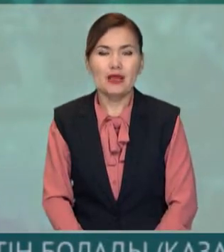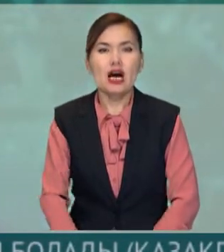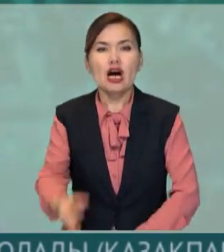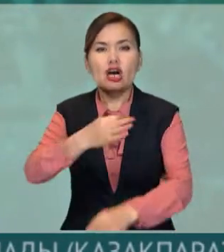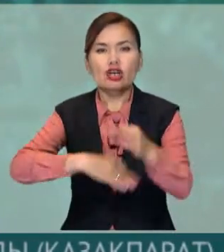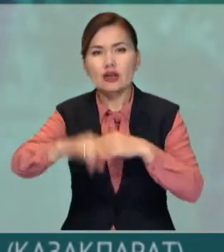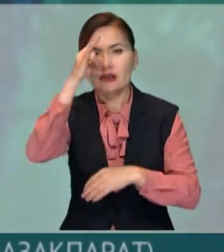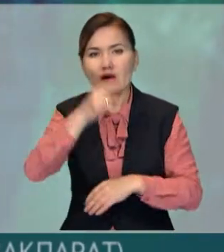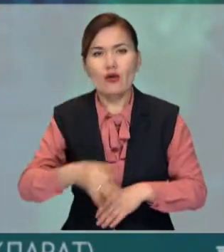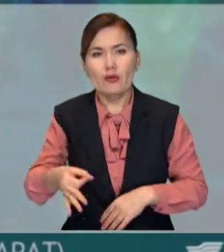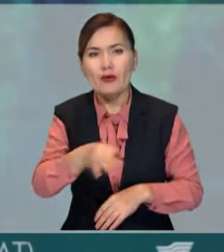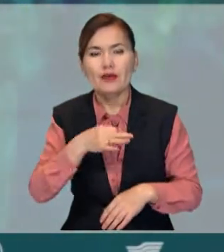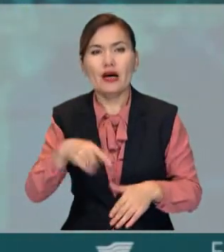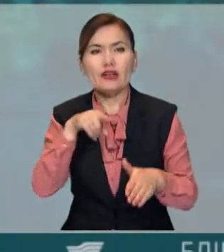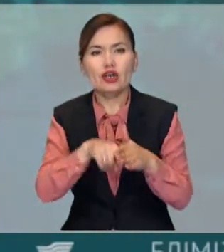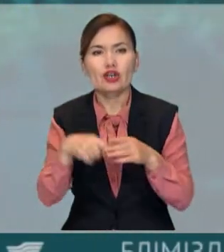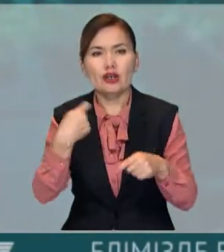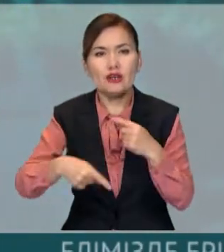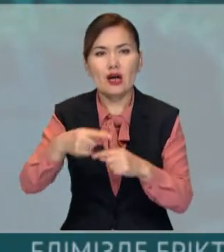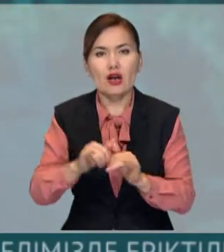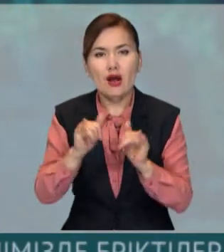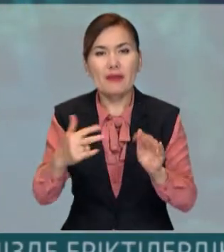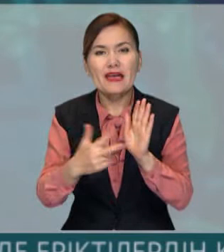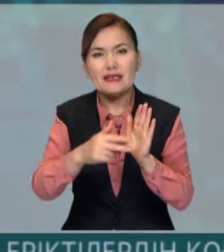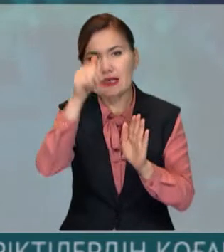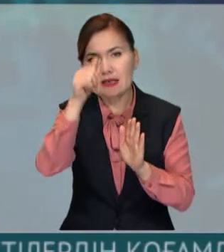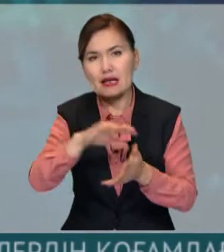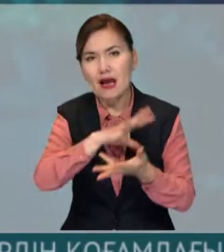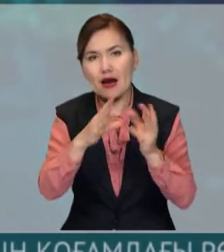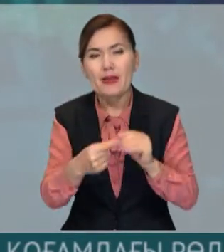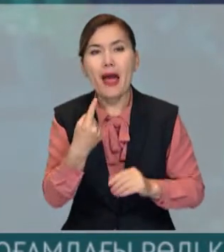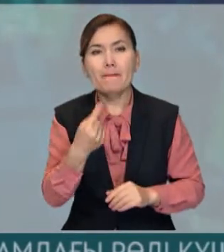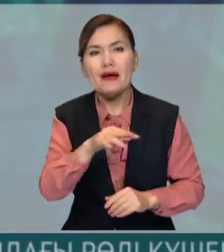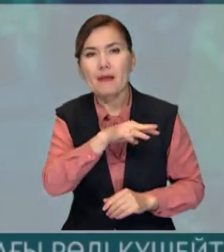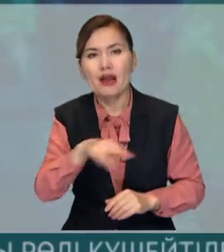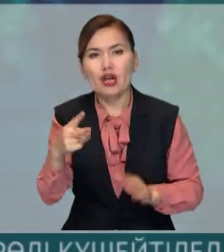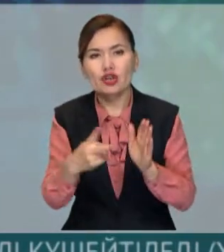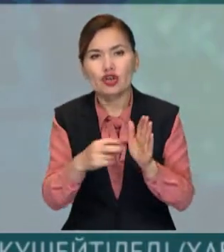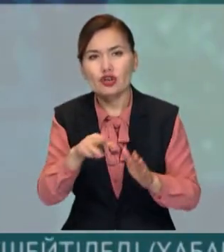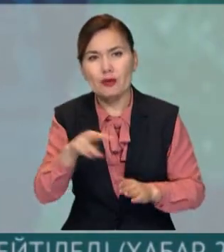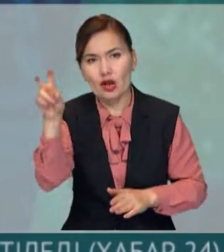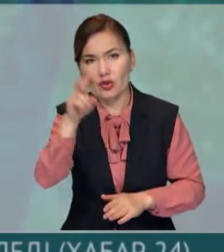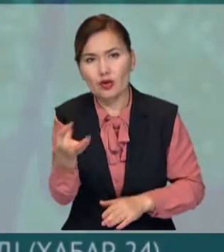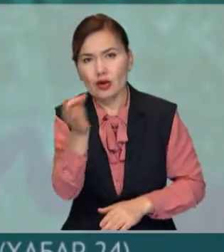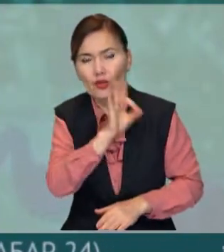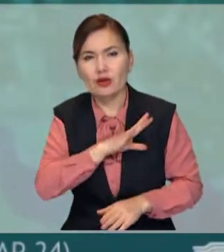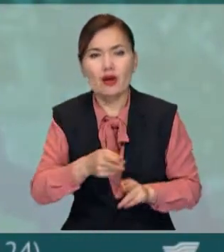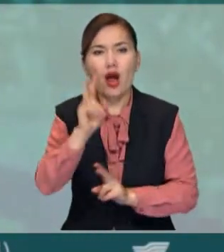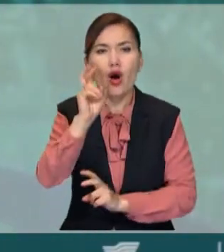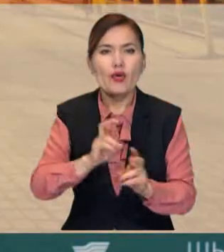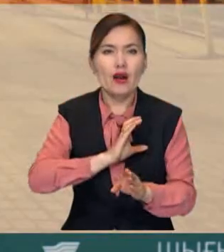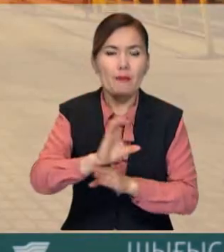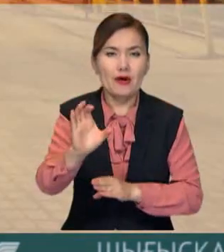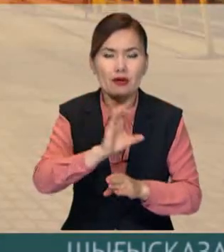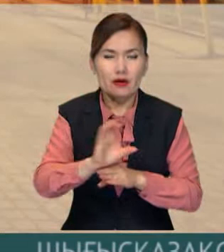Шығыс Қазақстанда ішкі сауда айналымы осы жылдың алғашқы 8 айында 1 миллиард 700 миллион долларды құраған. Өңірдегі өндіріс орындары